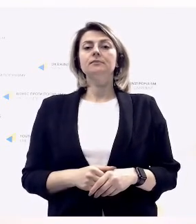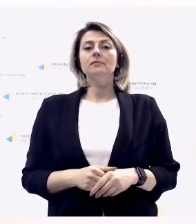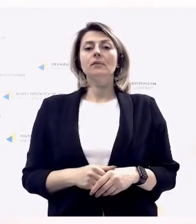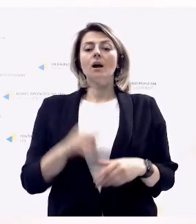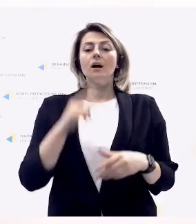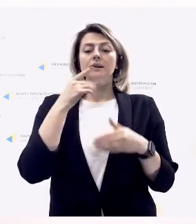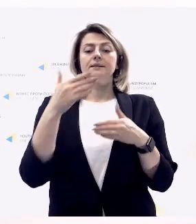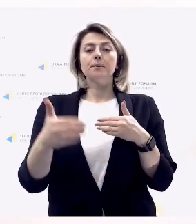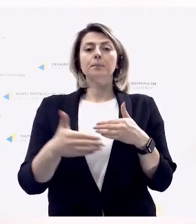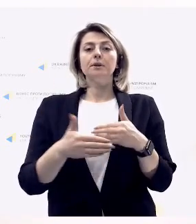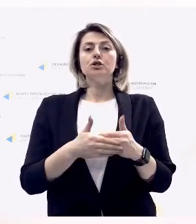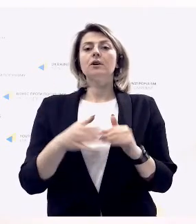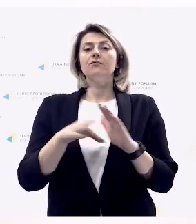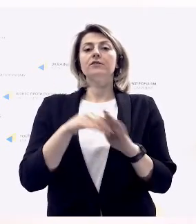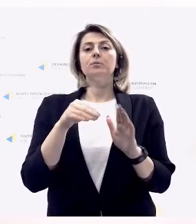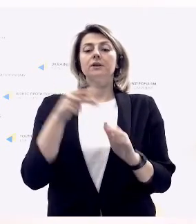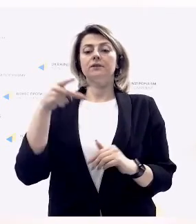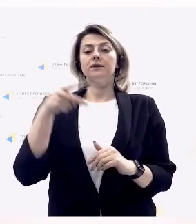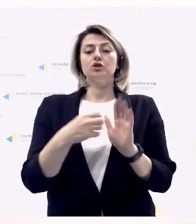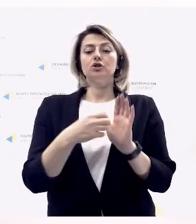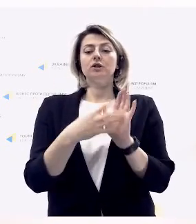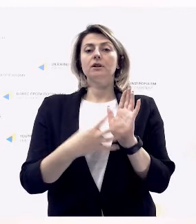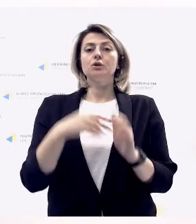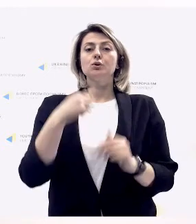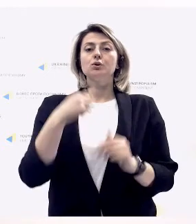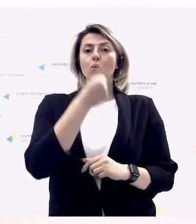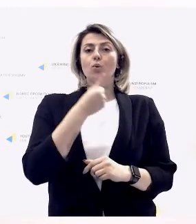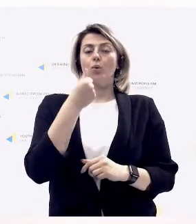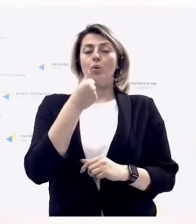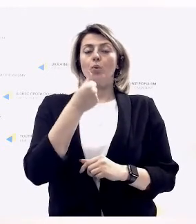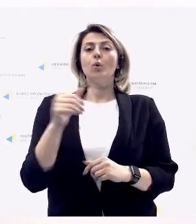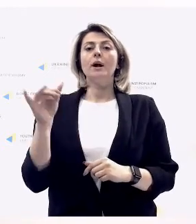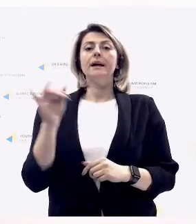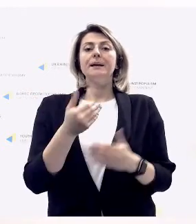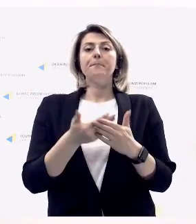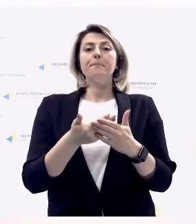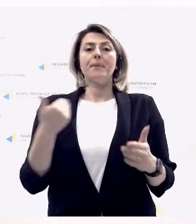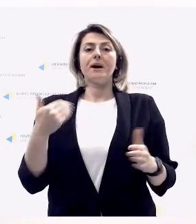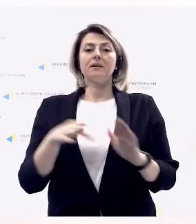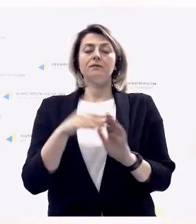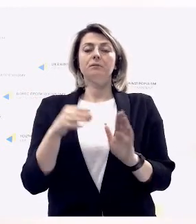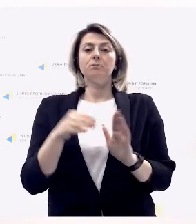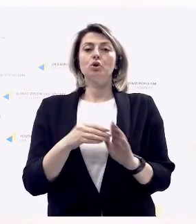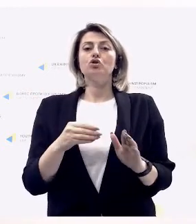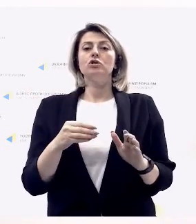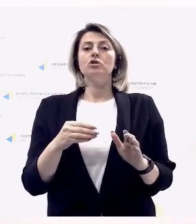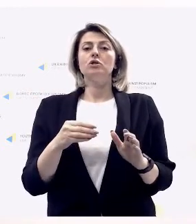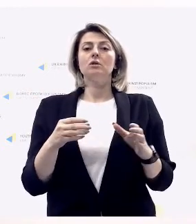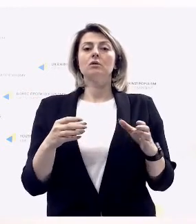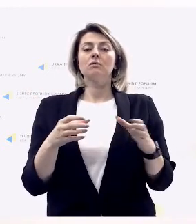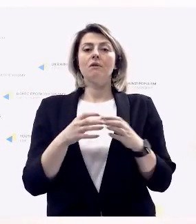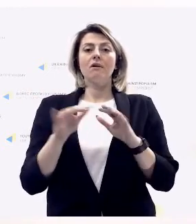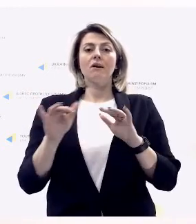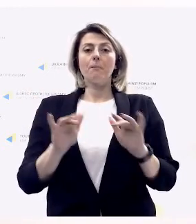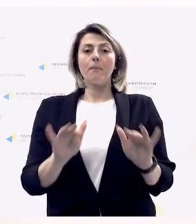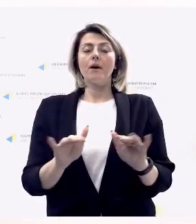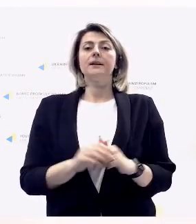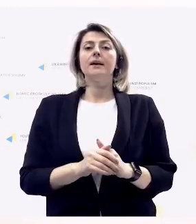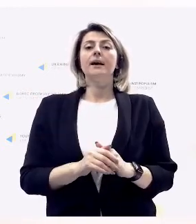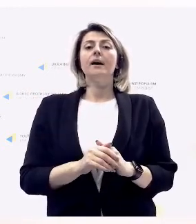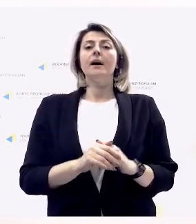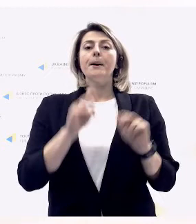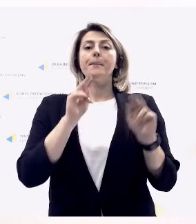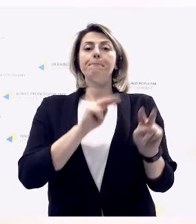З наближенням виборів 2019 року і передвиборчих кампаній місія